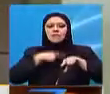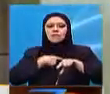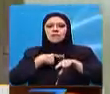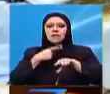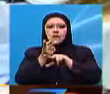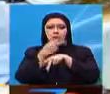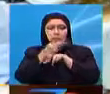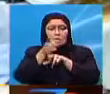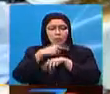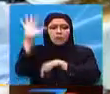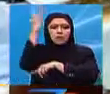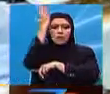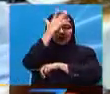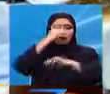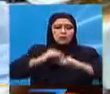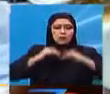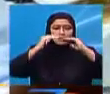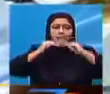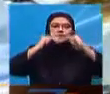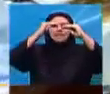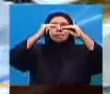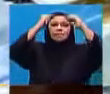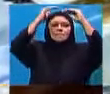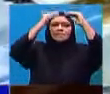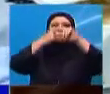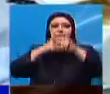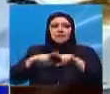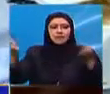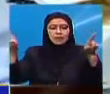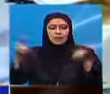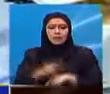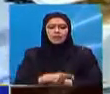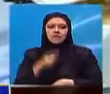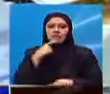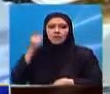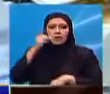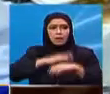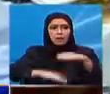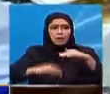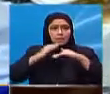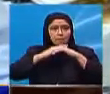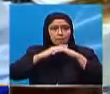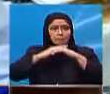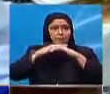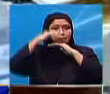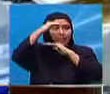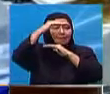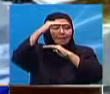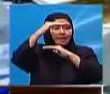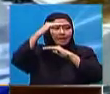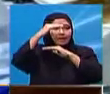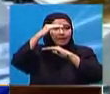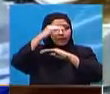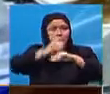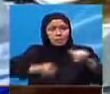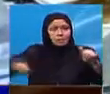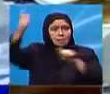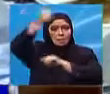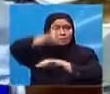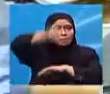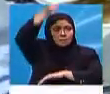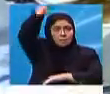berbeza bahagian atas Saya nak buat konsep apa ni sekali dengan agensi nriah kita akan